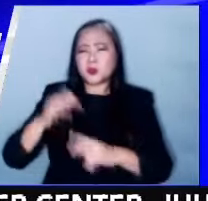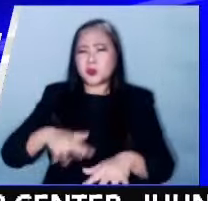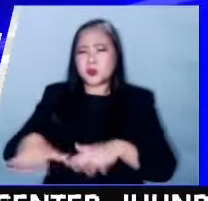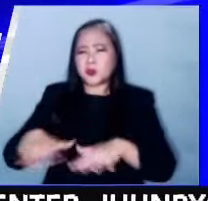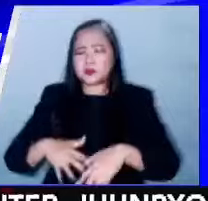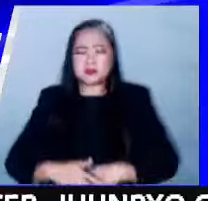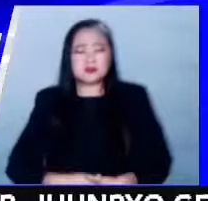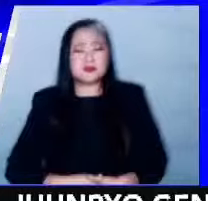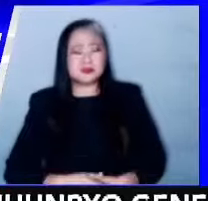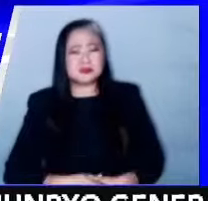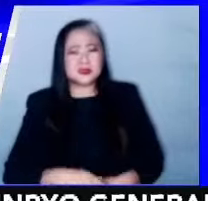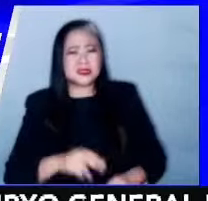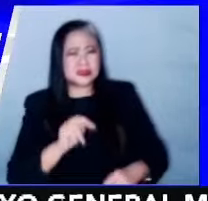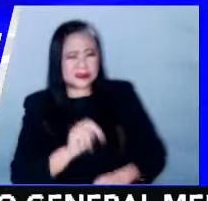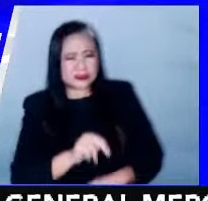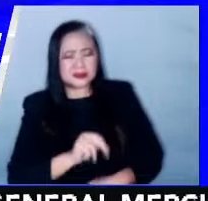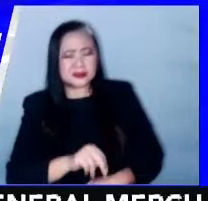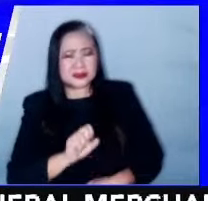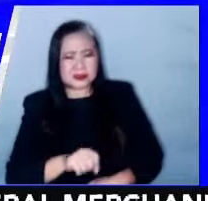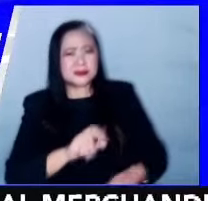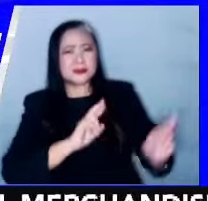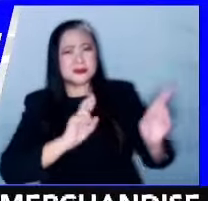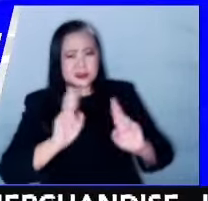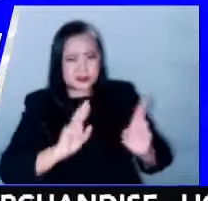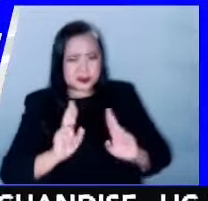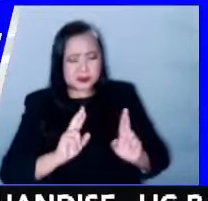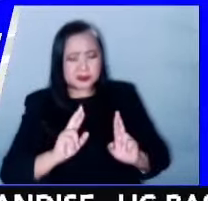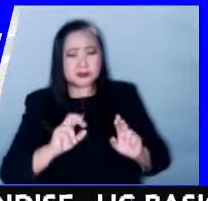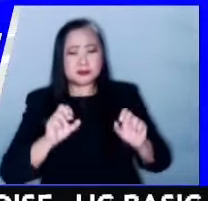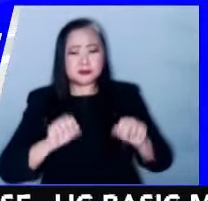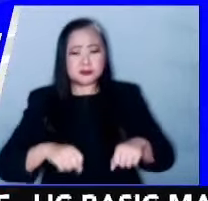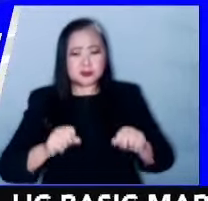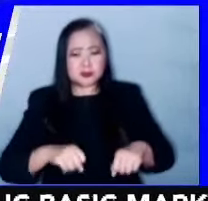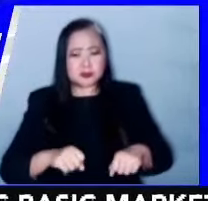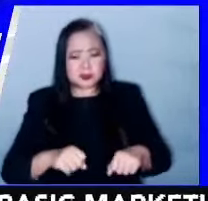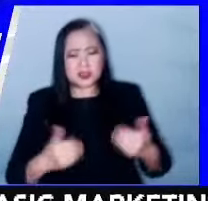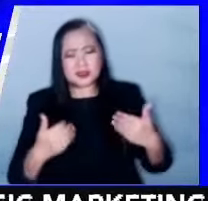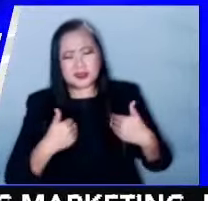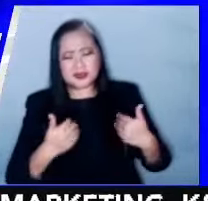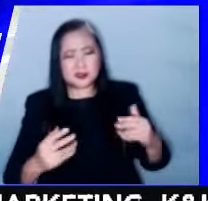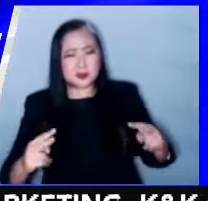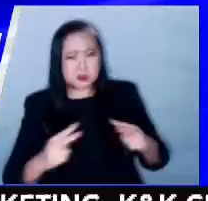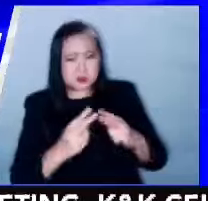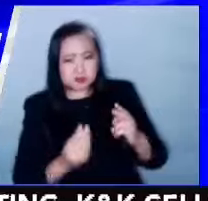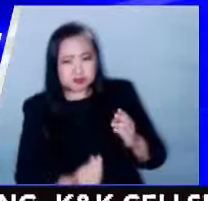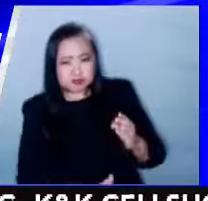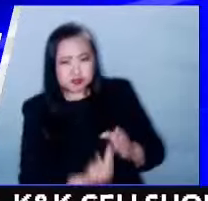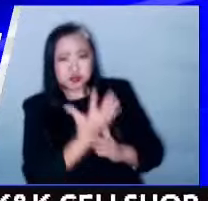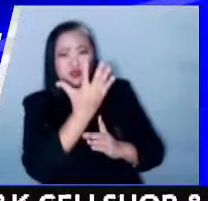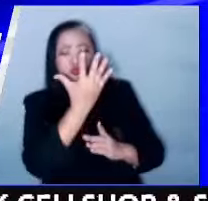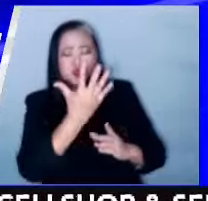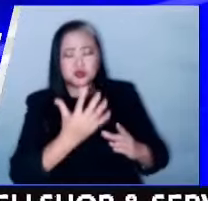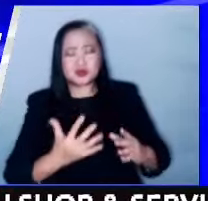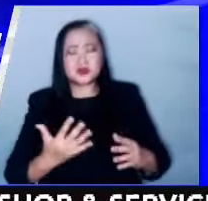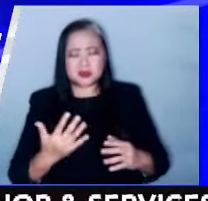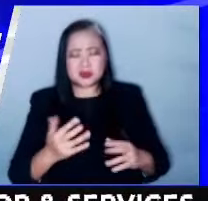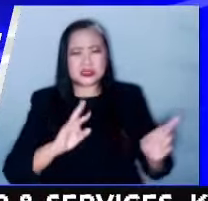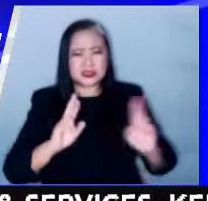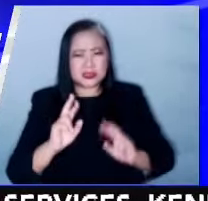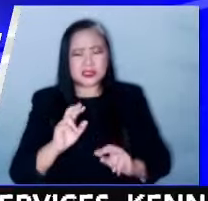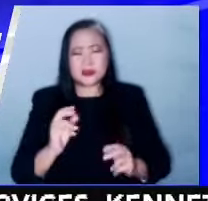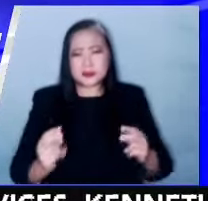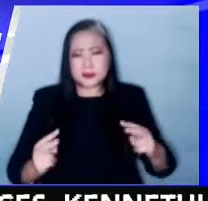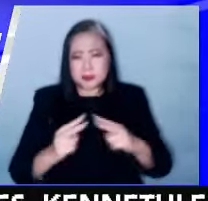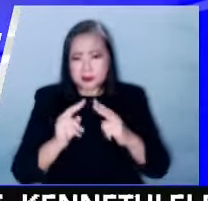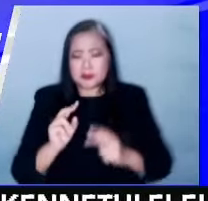laman talaga nating paghandaan at may posibilidad pa rin na magkaroon ng magmatic eruption ng Kanlaon turke so dapat handa maging vigilant yung publiko at ang